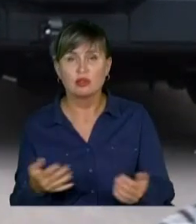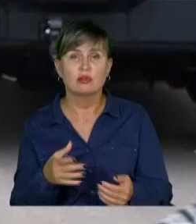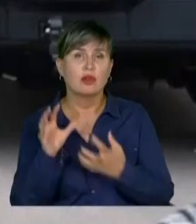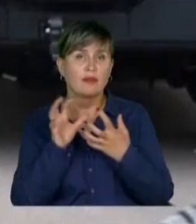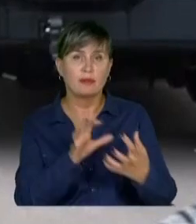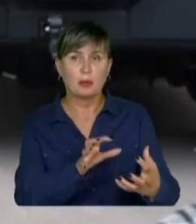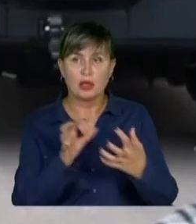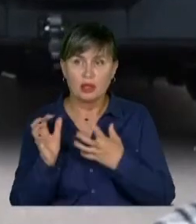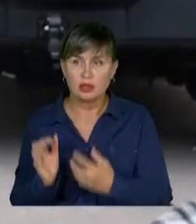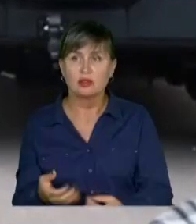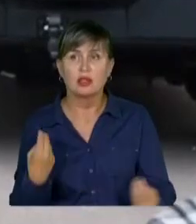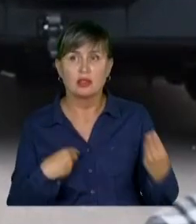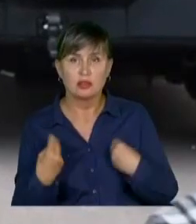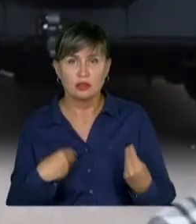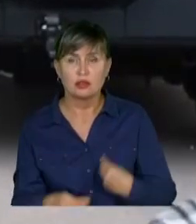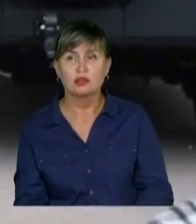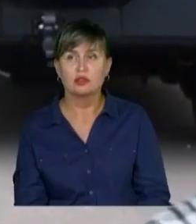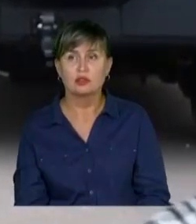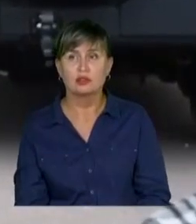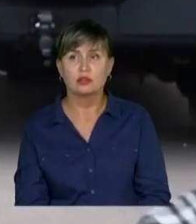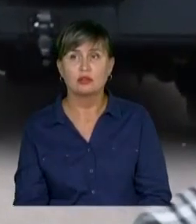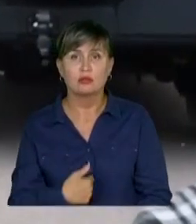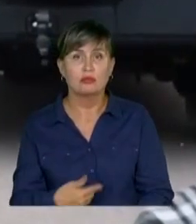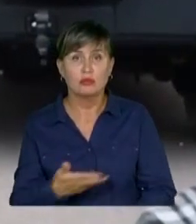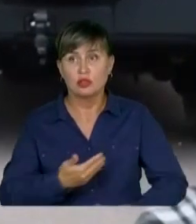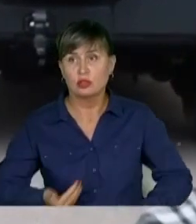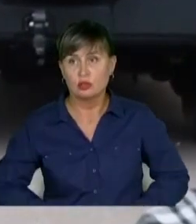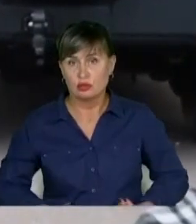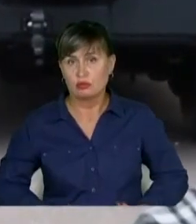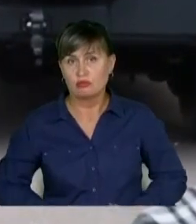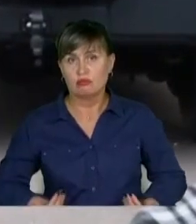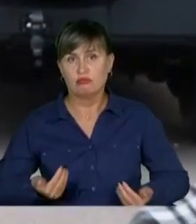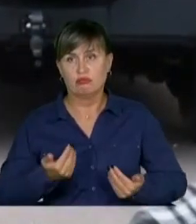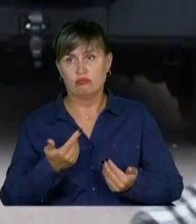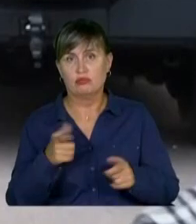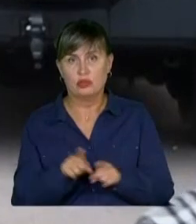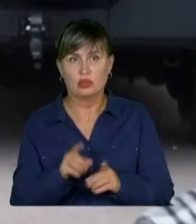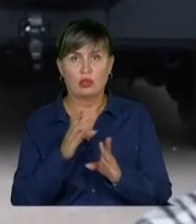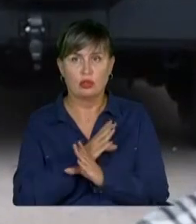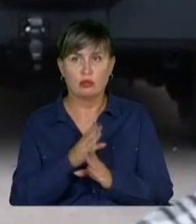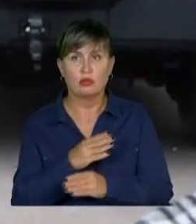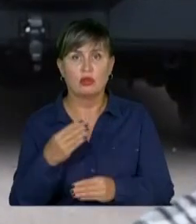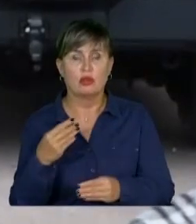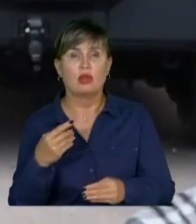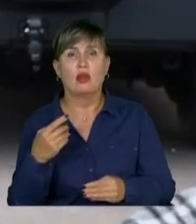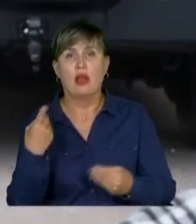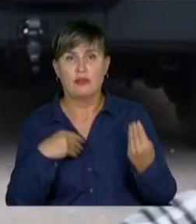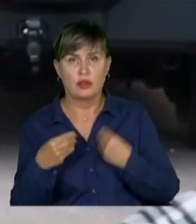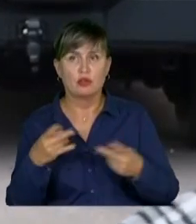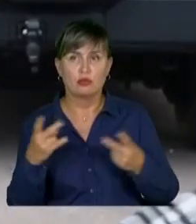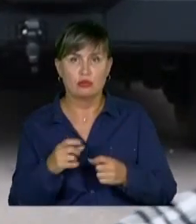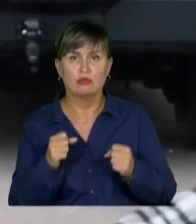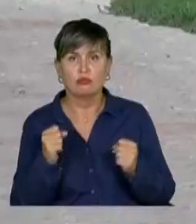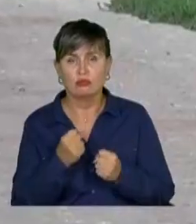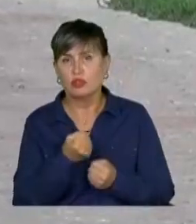проезд, одежду. Учитывая, что мы живем в резкоконтинентальном климате, и одежда нужна на каждый сезон, причем